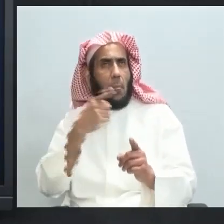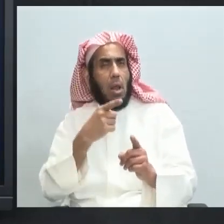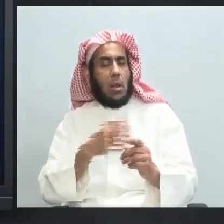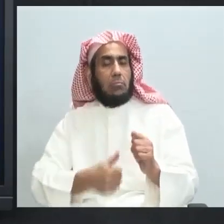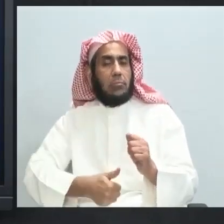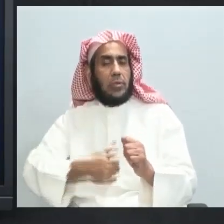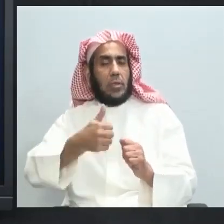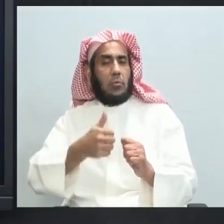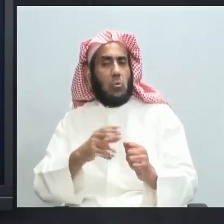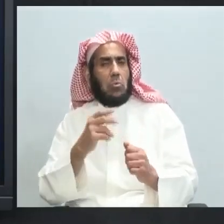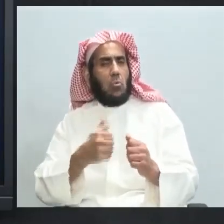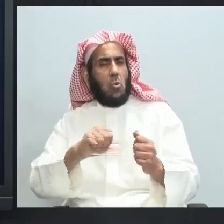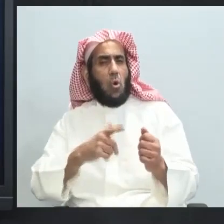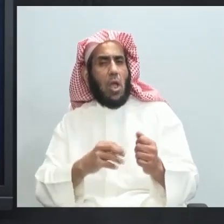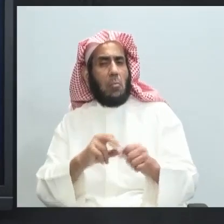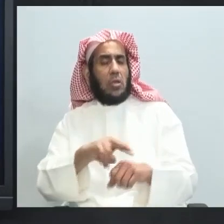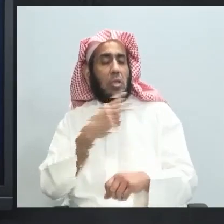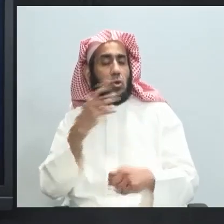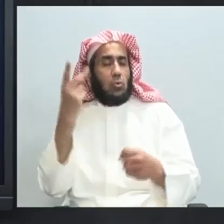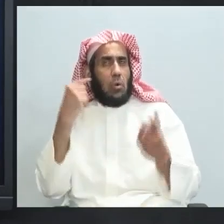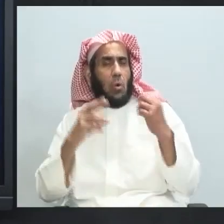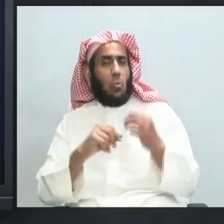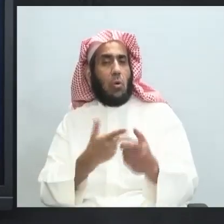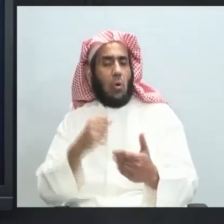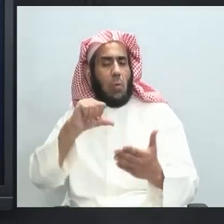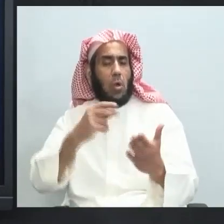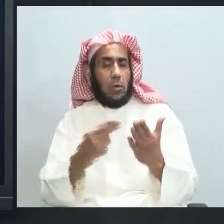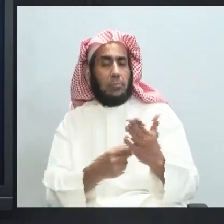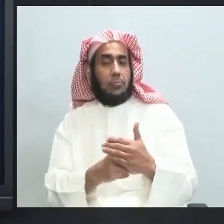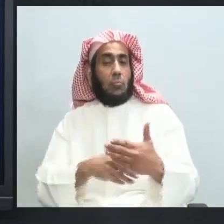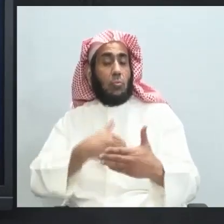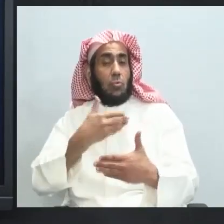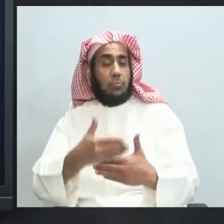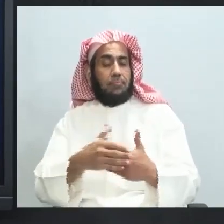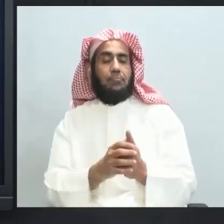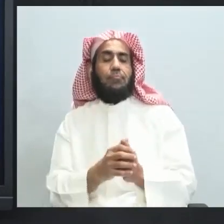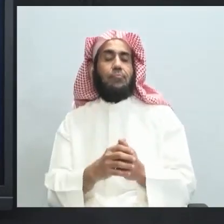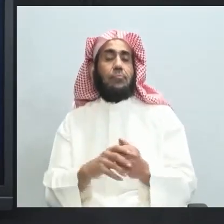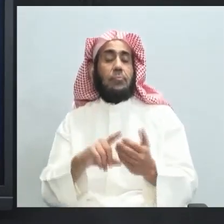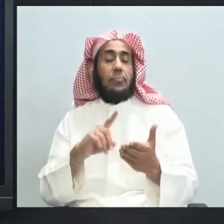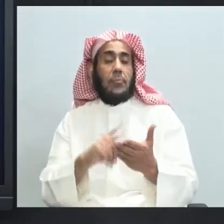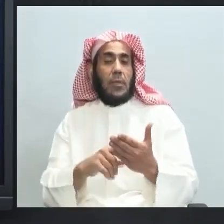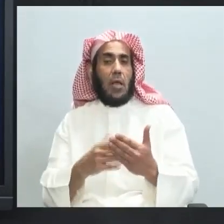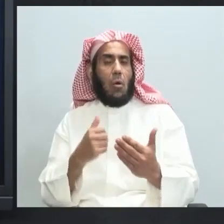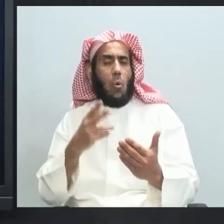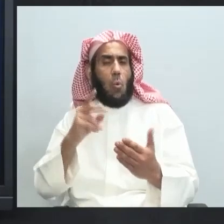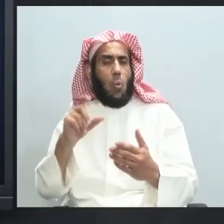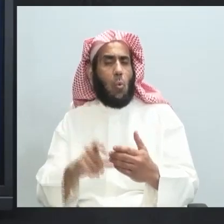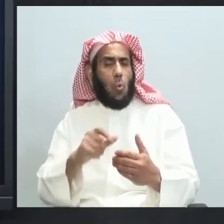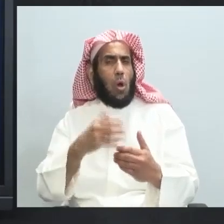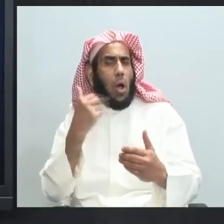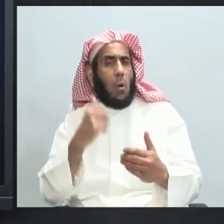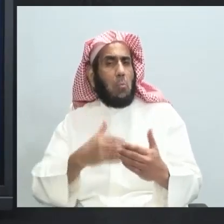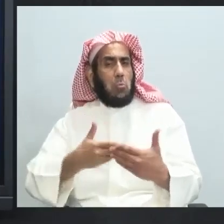يستطيع ان يقيم التجربه ويكتب ويقيم ومن ثم سيكون هذا مرجع لعملاء